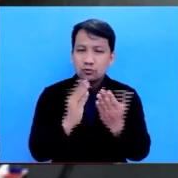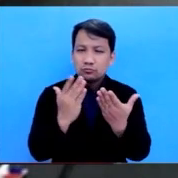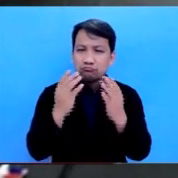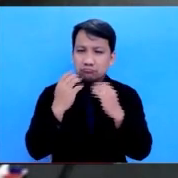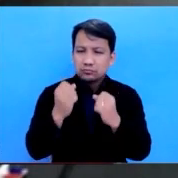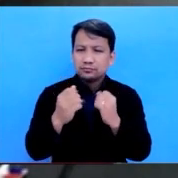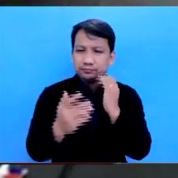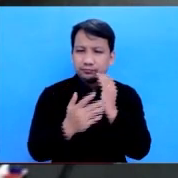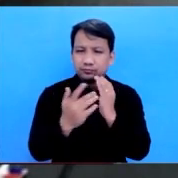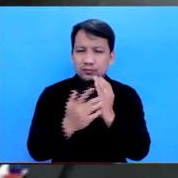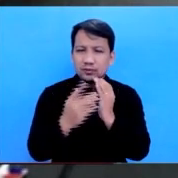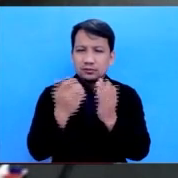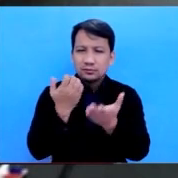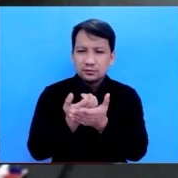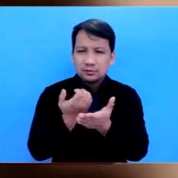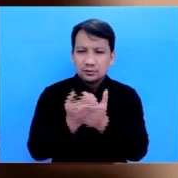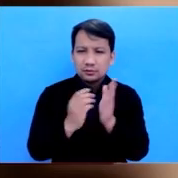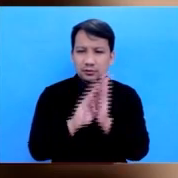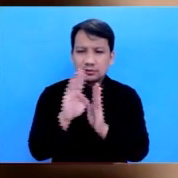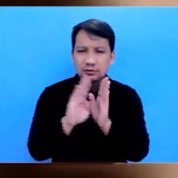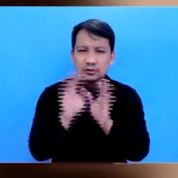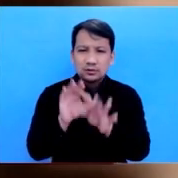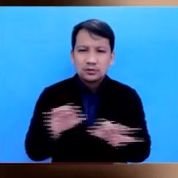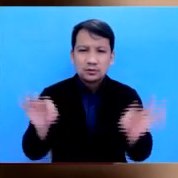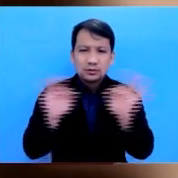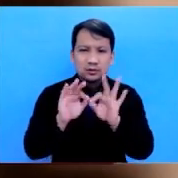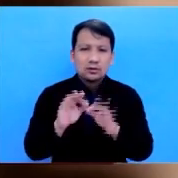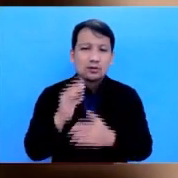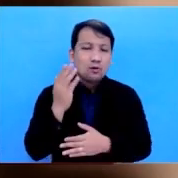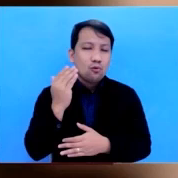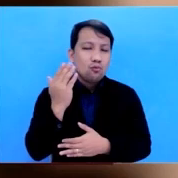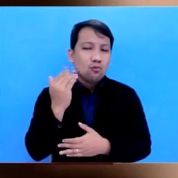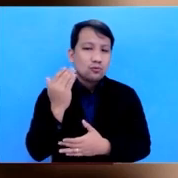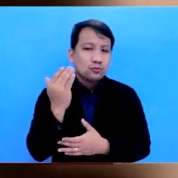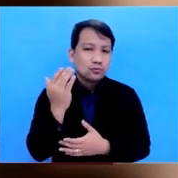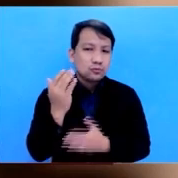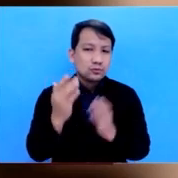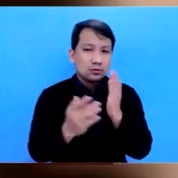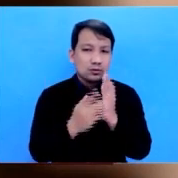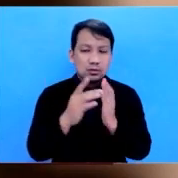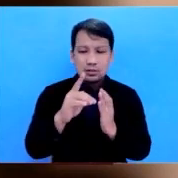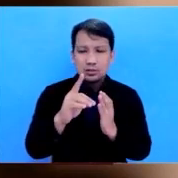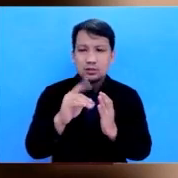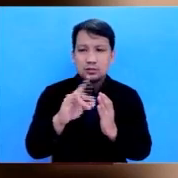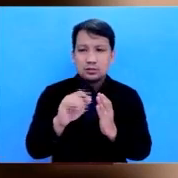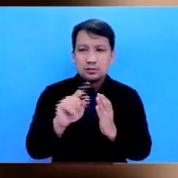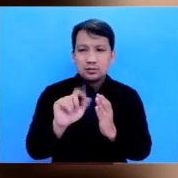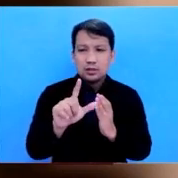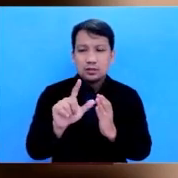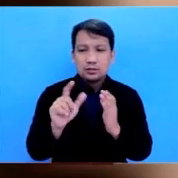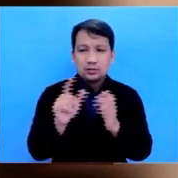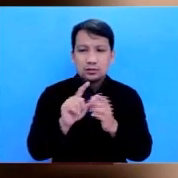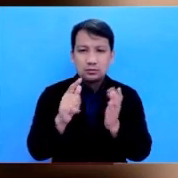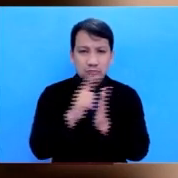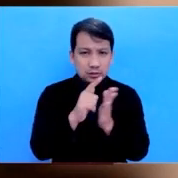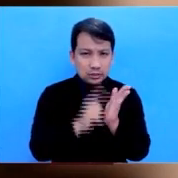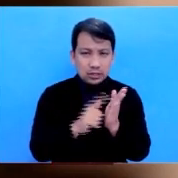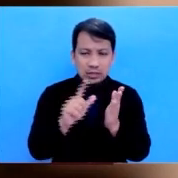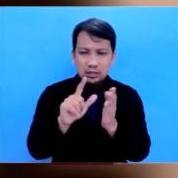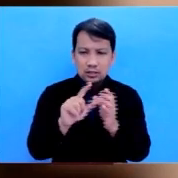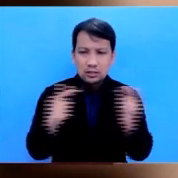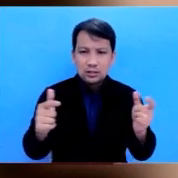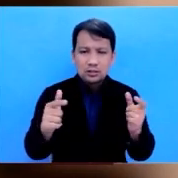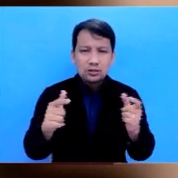digital economy. Pinaka-importante ngayon no, is digital literacy, especially what we call cyber